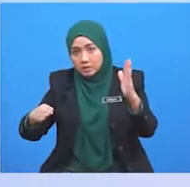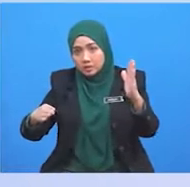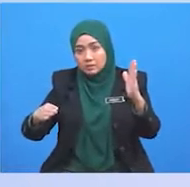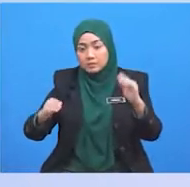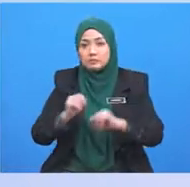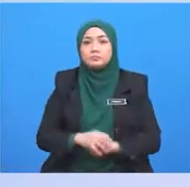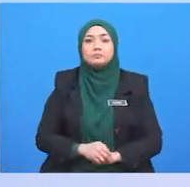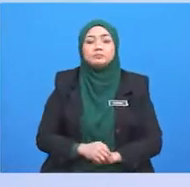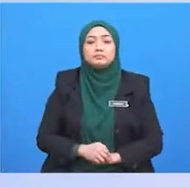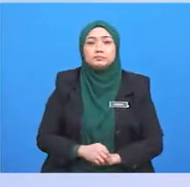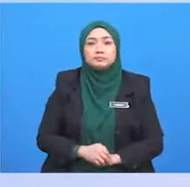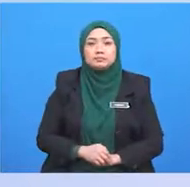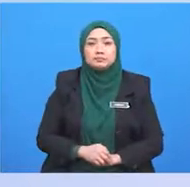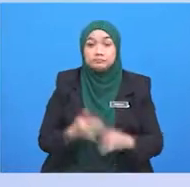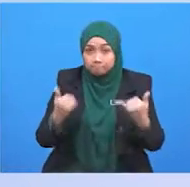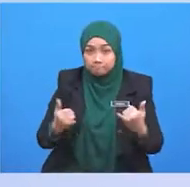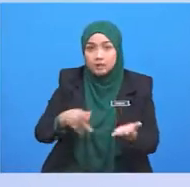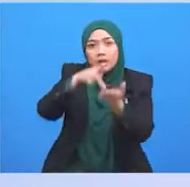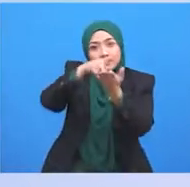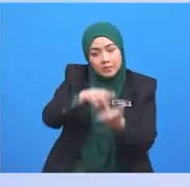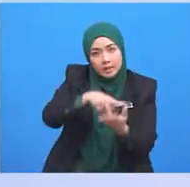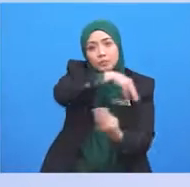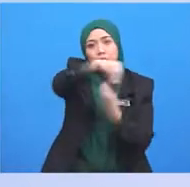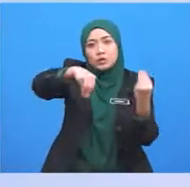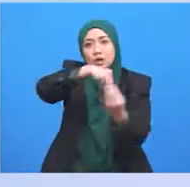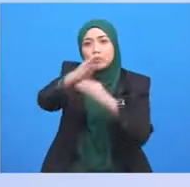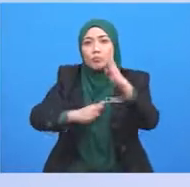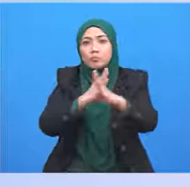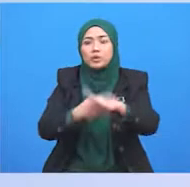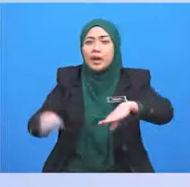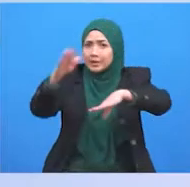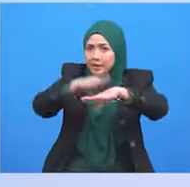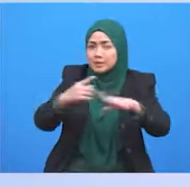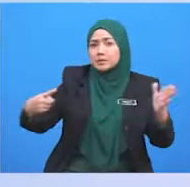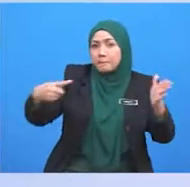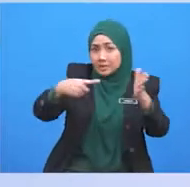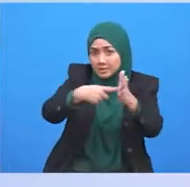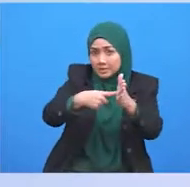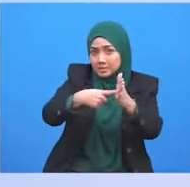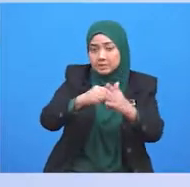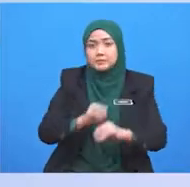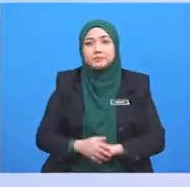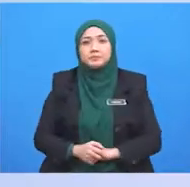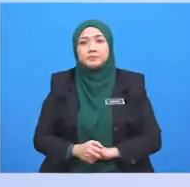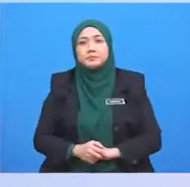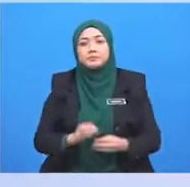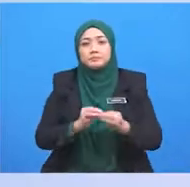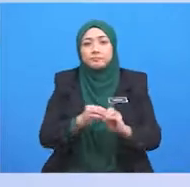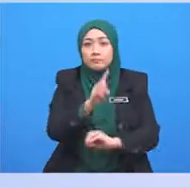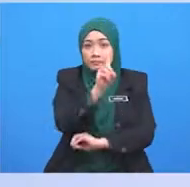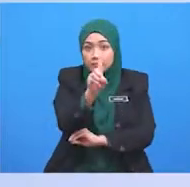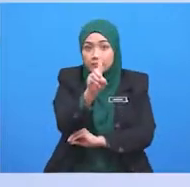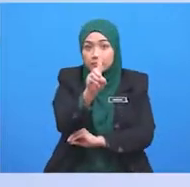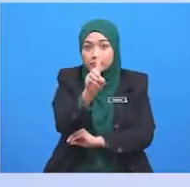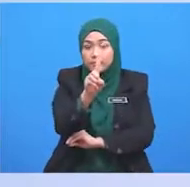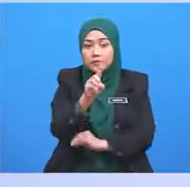Sekarang cikgu akan nyatakan kesan putaran bumi di atas paksinya. Pertama, kejadian